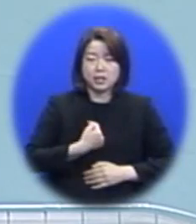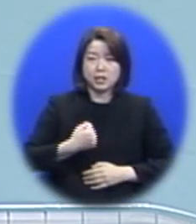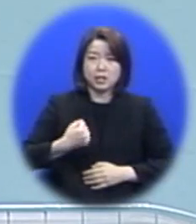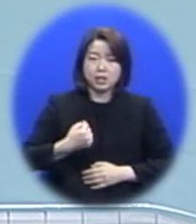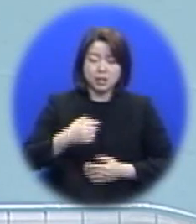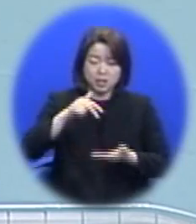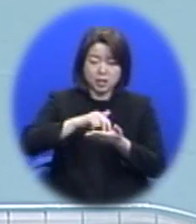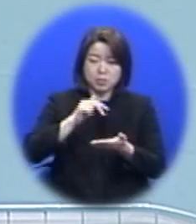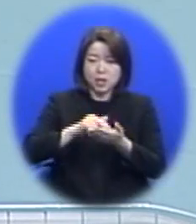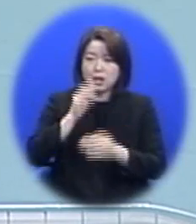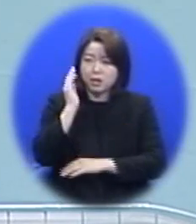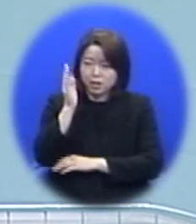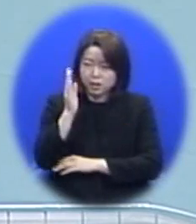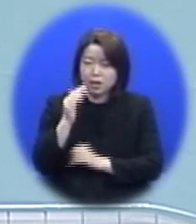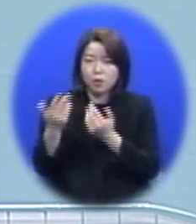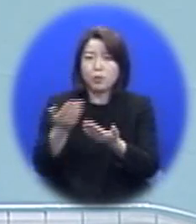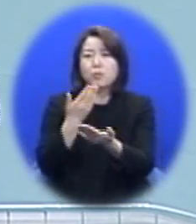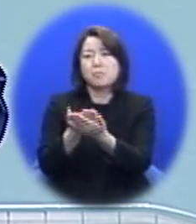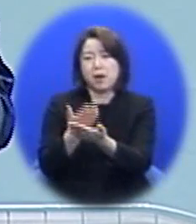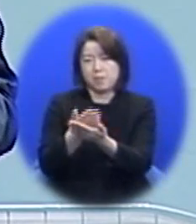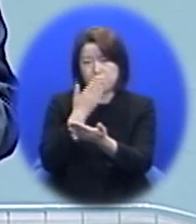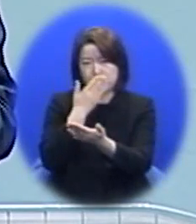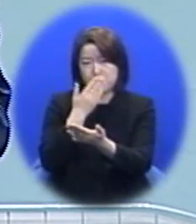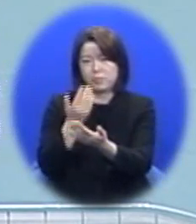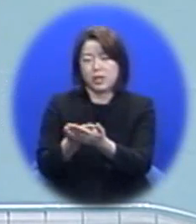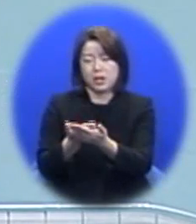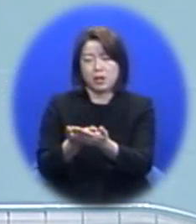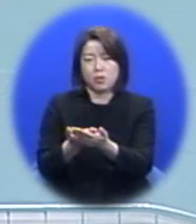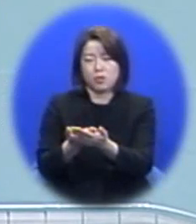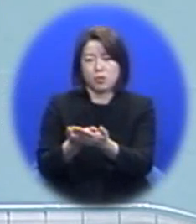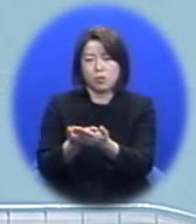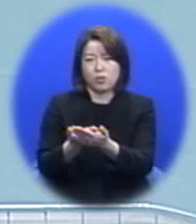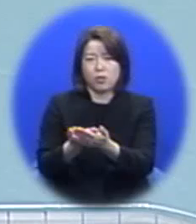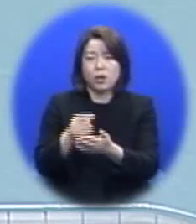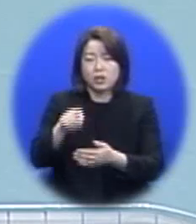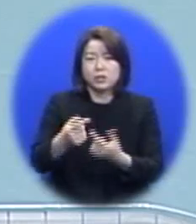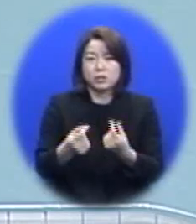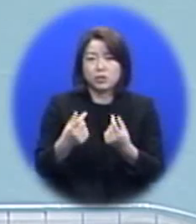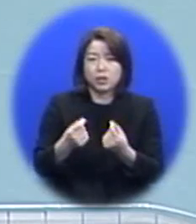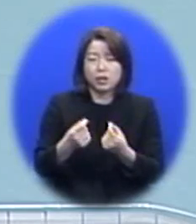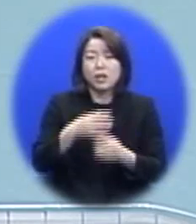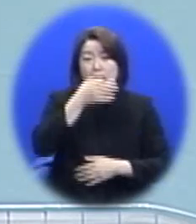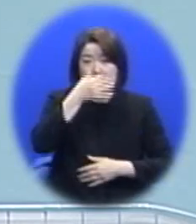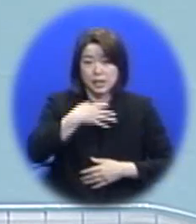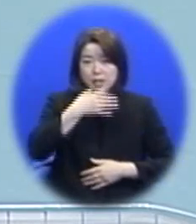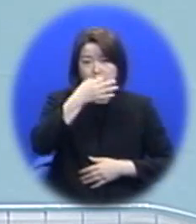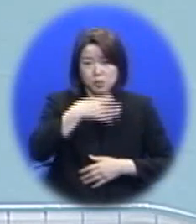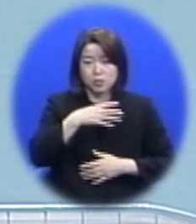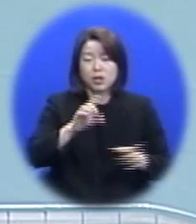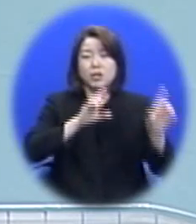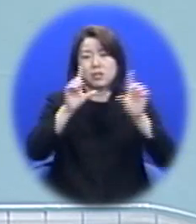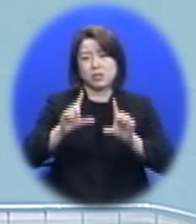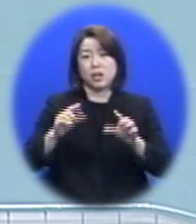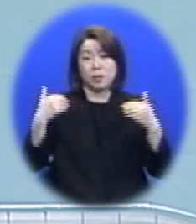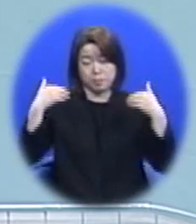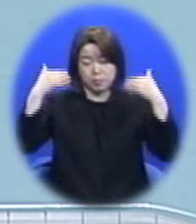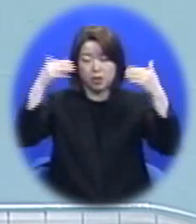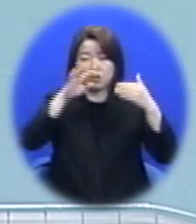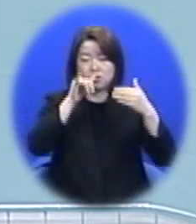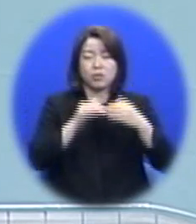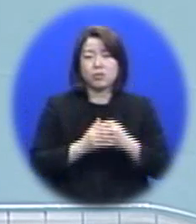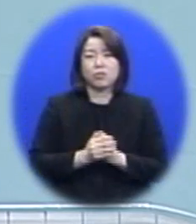이야기하고 밥을 달라고 그렇게 구걸해서 겨우 살았어요.